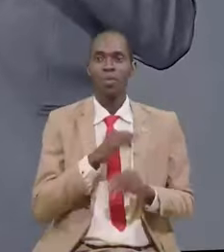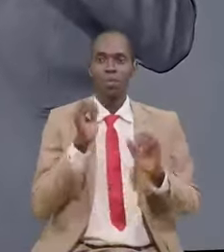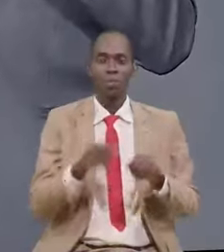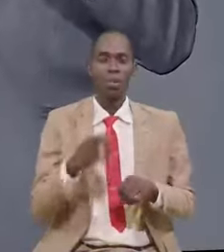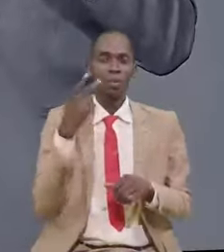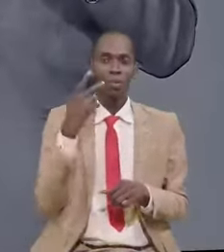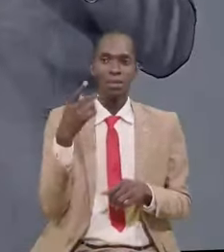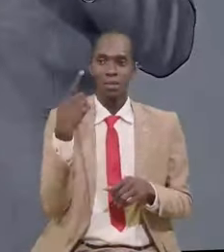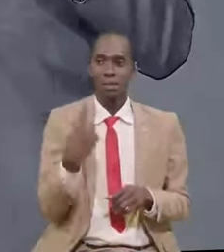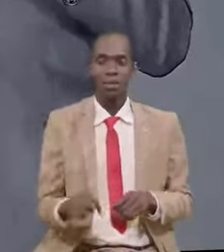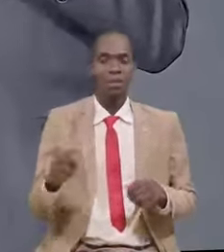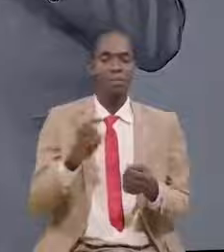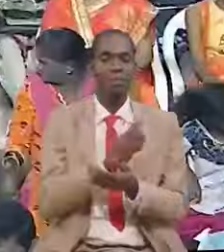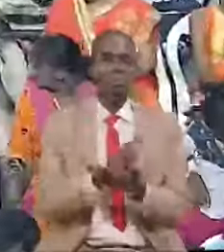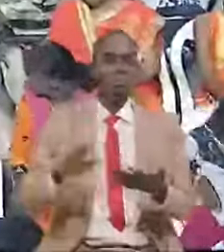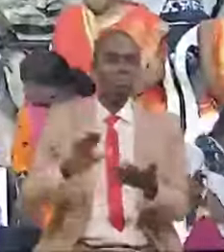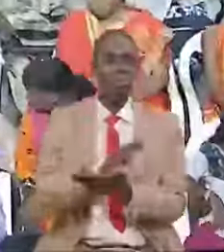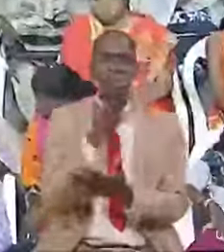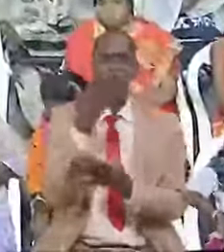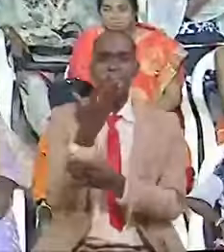Nous avons vu la main surnaturelle de Dieu.